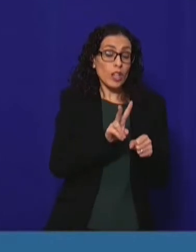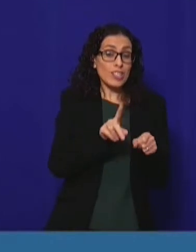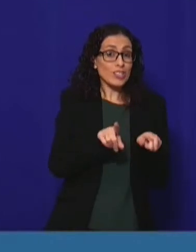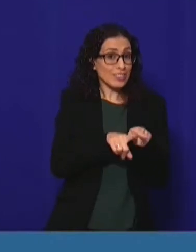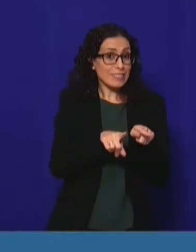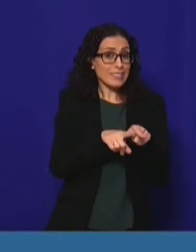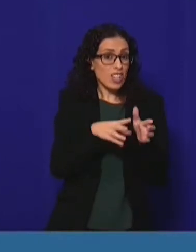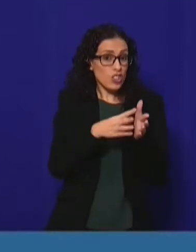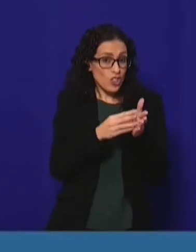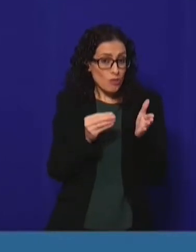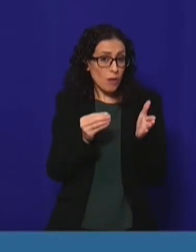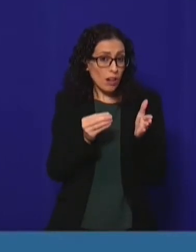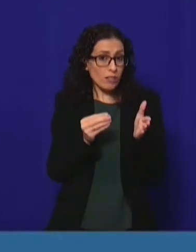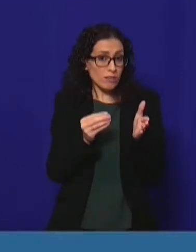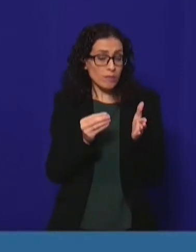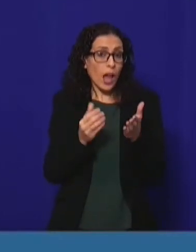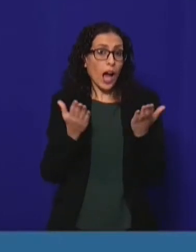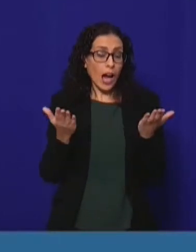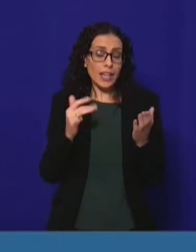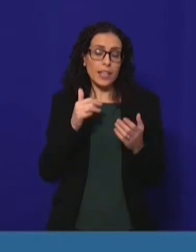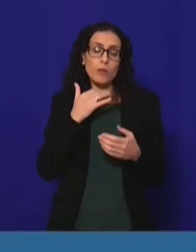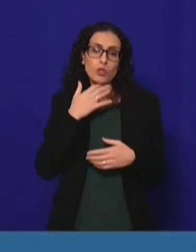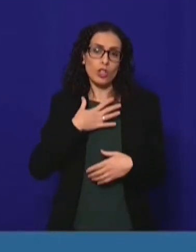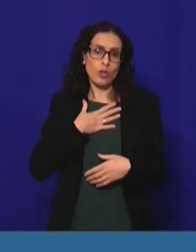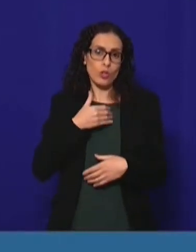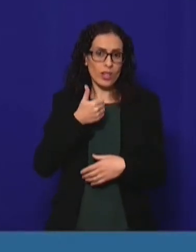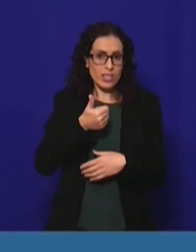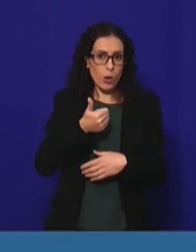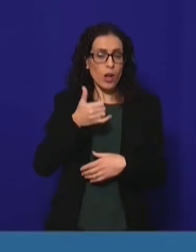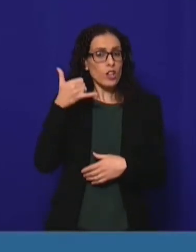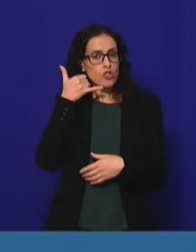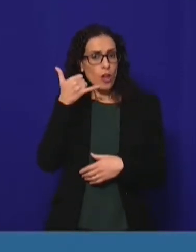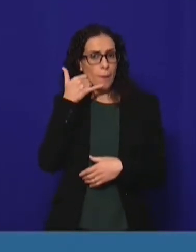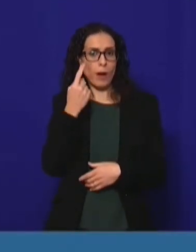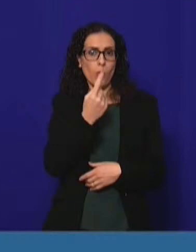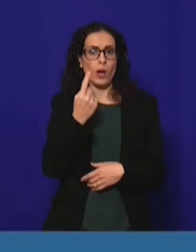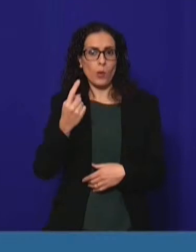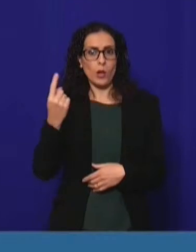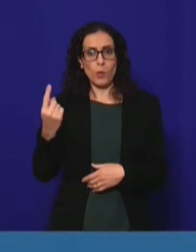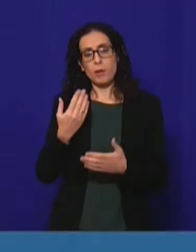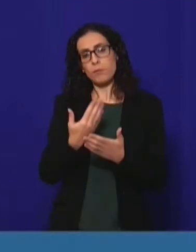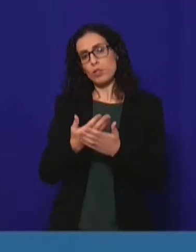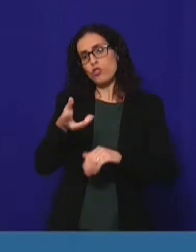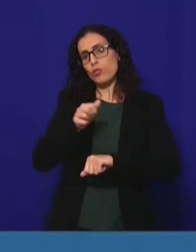sintomi ma tmurx għax-xogħol u ċempel 111 ħalli aħna nkun nistgħu nagħmlulek it-test.